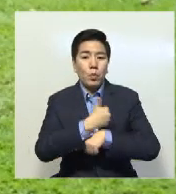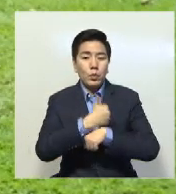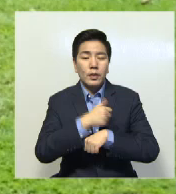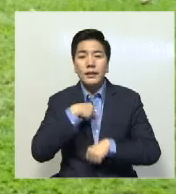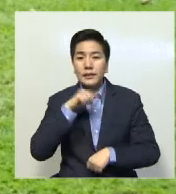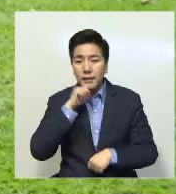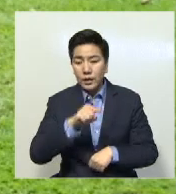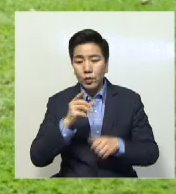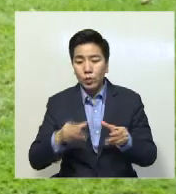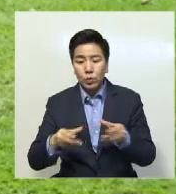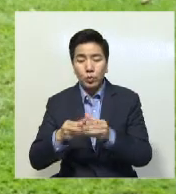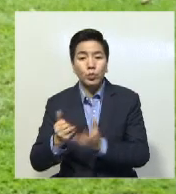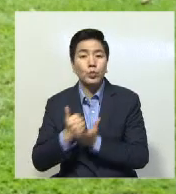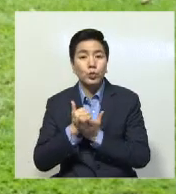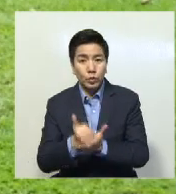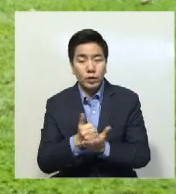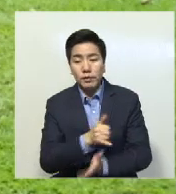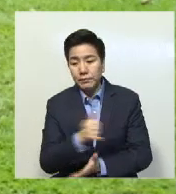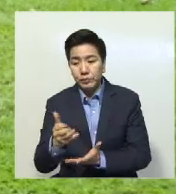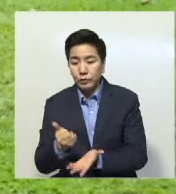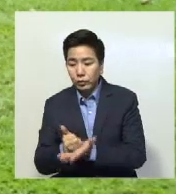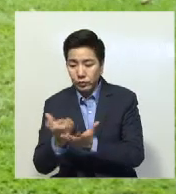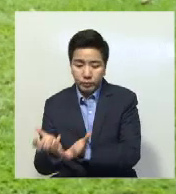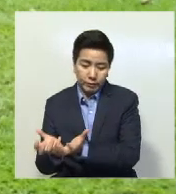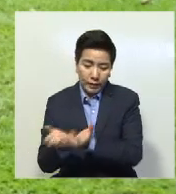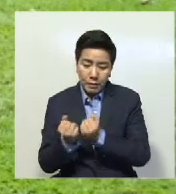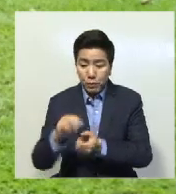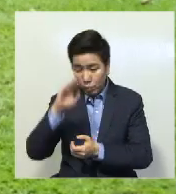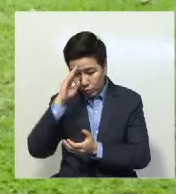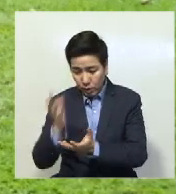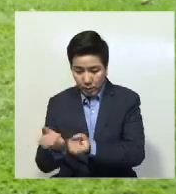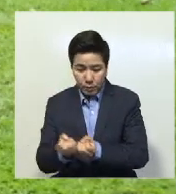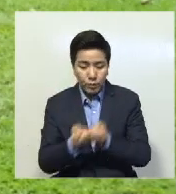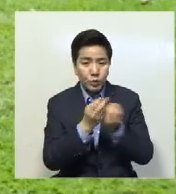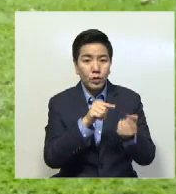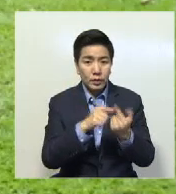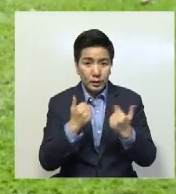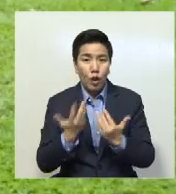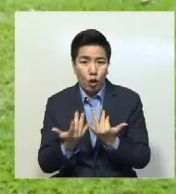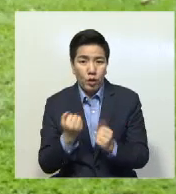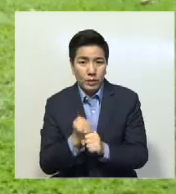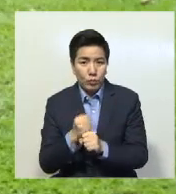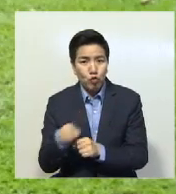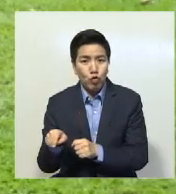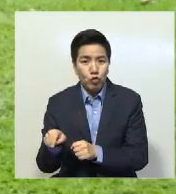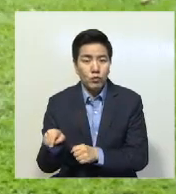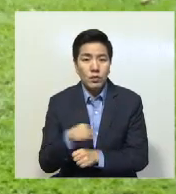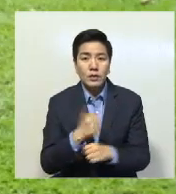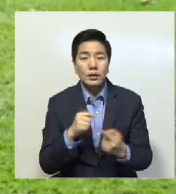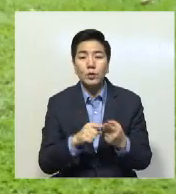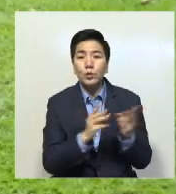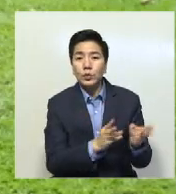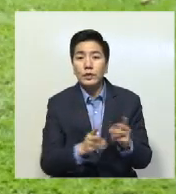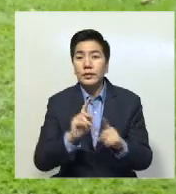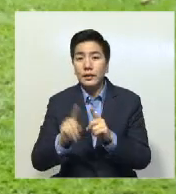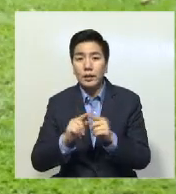ก็สั่งการไปที่ชุดกู้ภัยนะครับให้เข้าไปรับผู้ป่วยออกมาขณะนี้อยู่ระหว่างเดินทางนะครับส่วนมาตรการอื่นที่เ